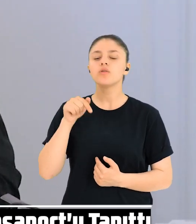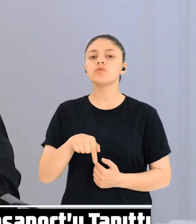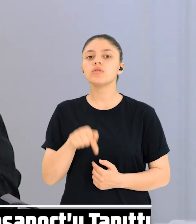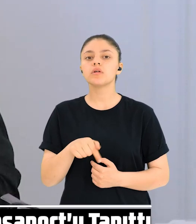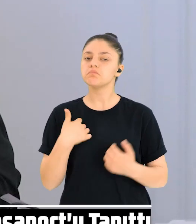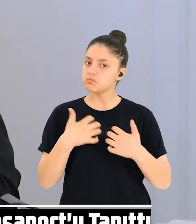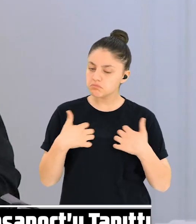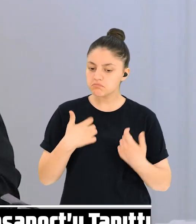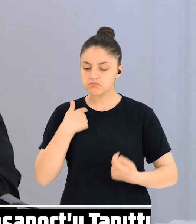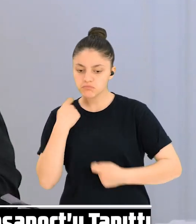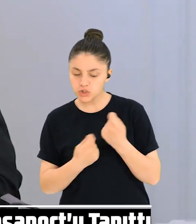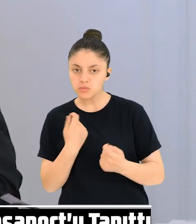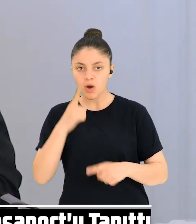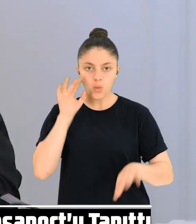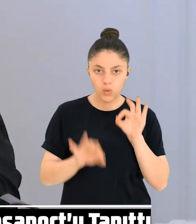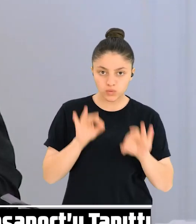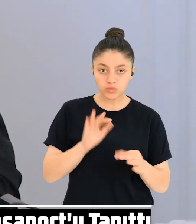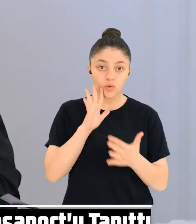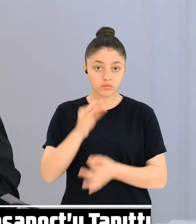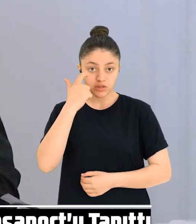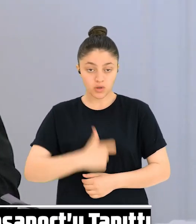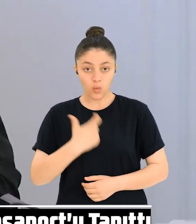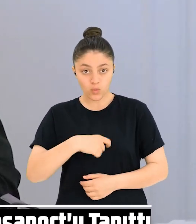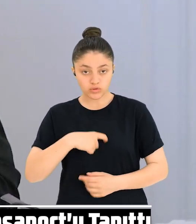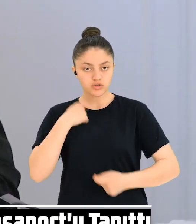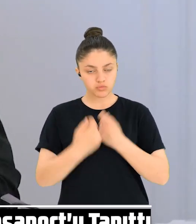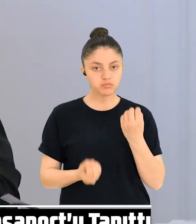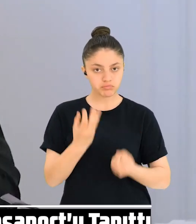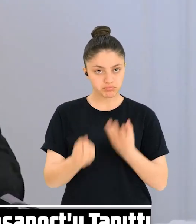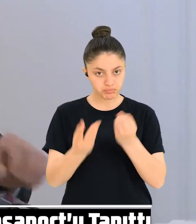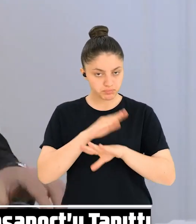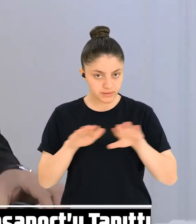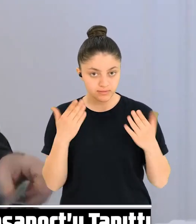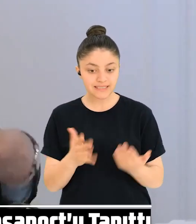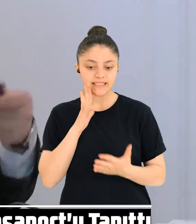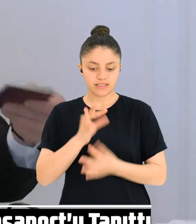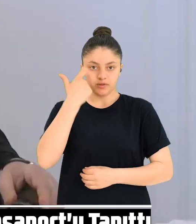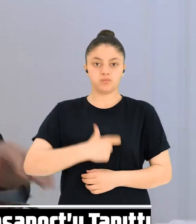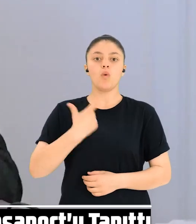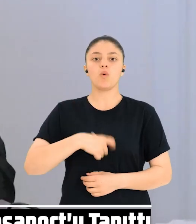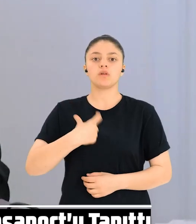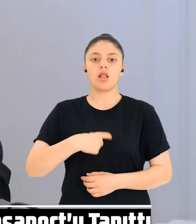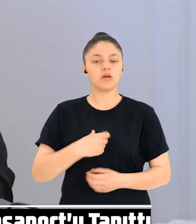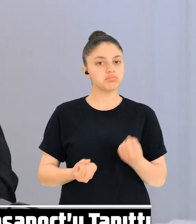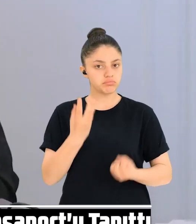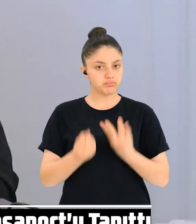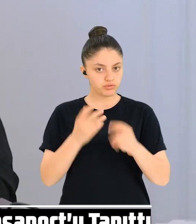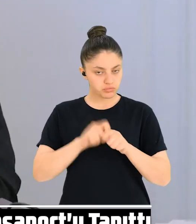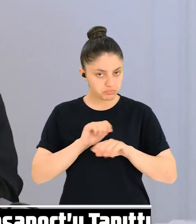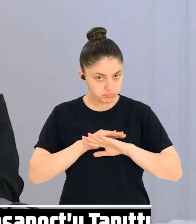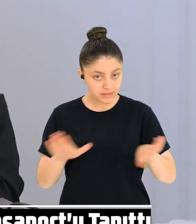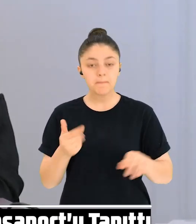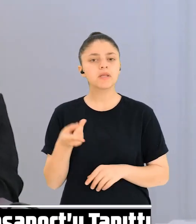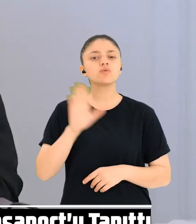Burada güvenlik, test ve kişiselleştirme üretimini sağladılar. Yani kişi adına üretimler sağlandı.